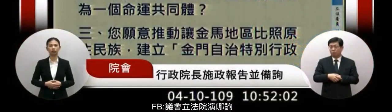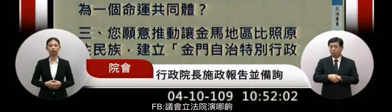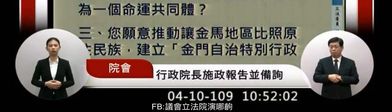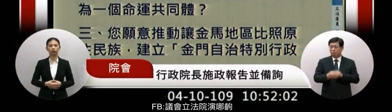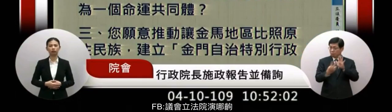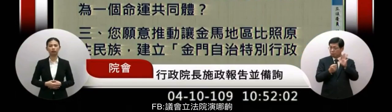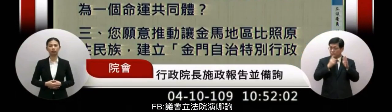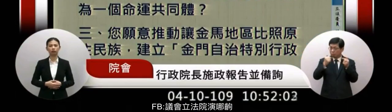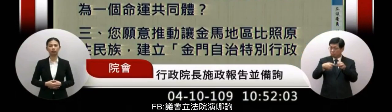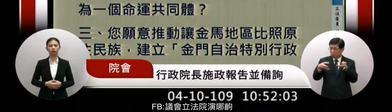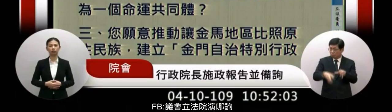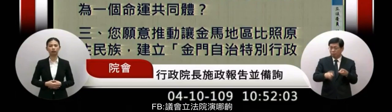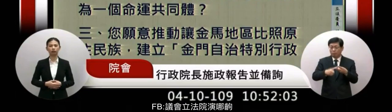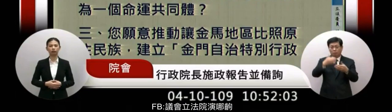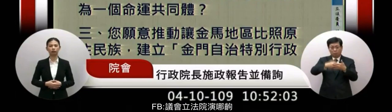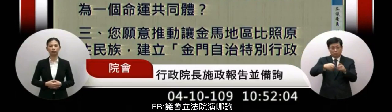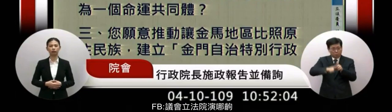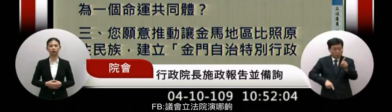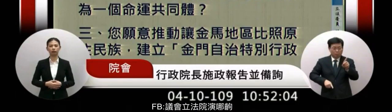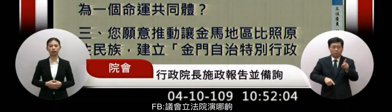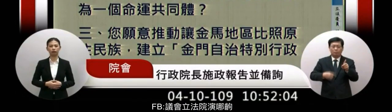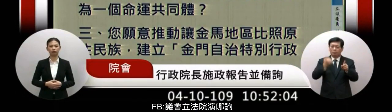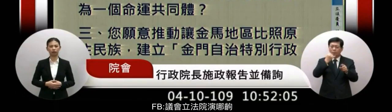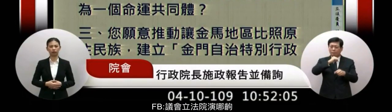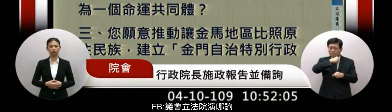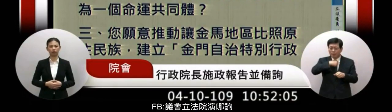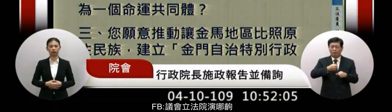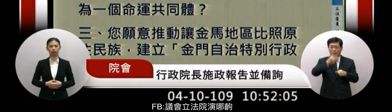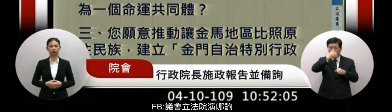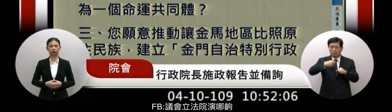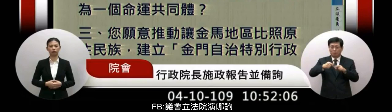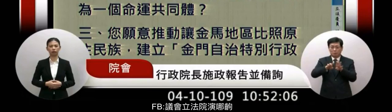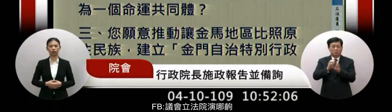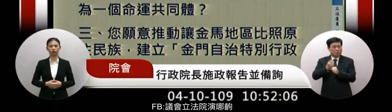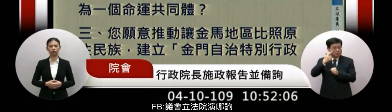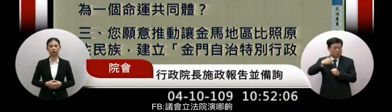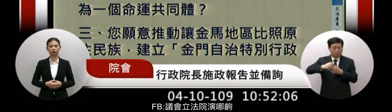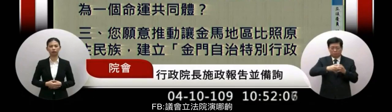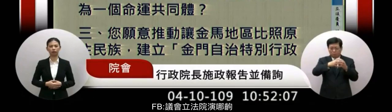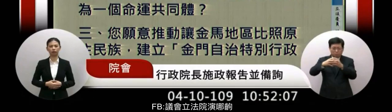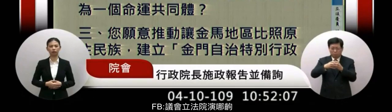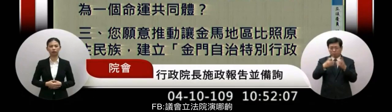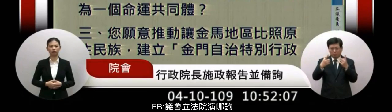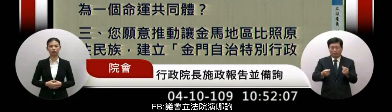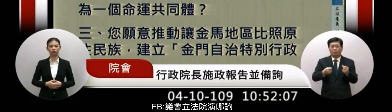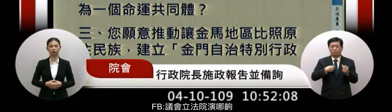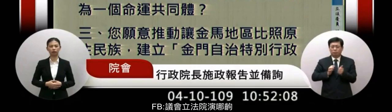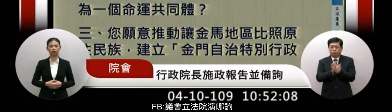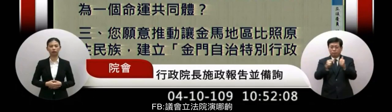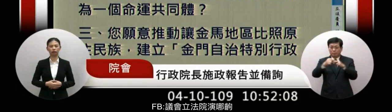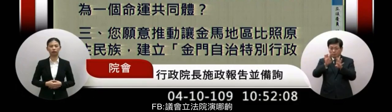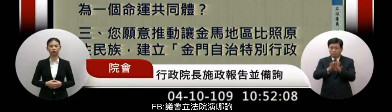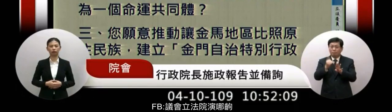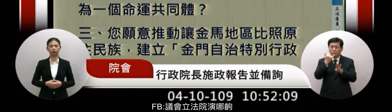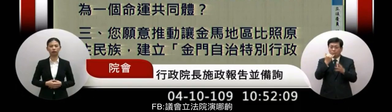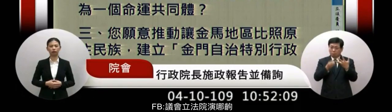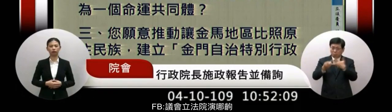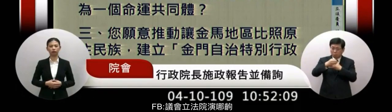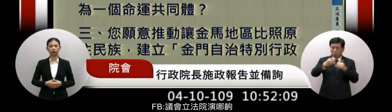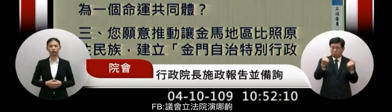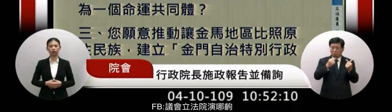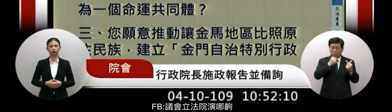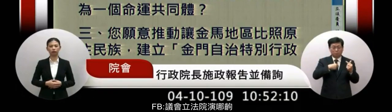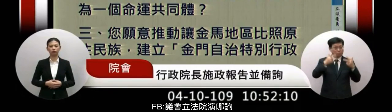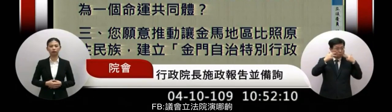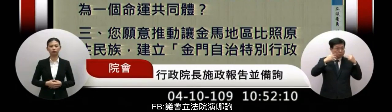强调融合性，减少差异性哈，让台澎金马成为真正的生命共同体，推动金门地区哈成为比照原住民，